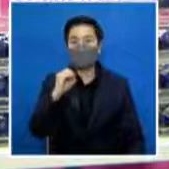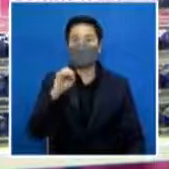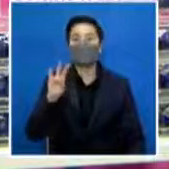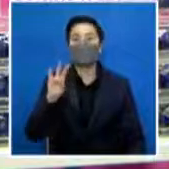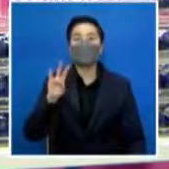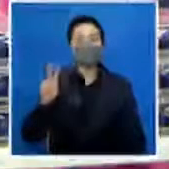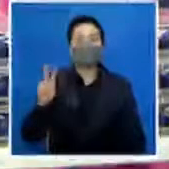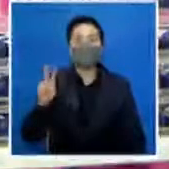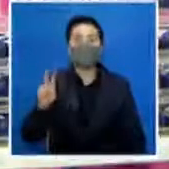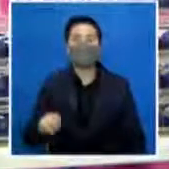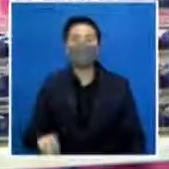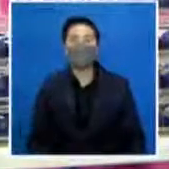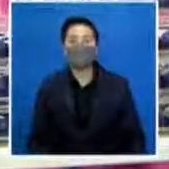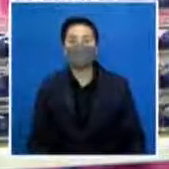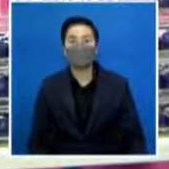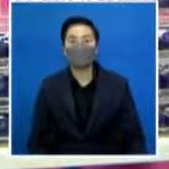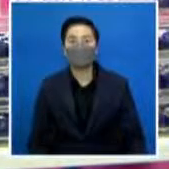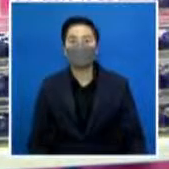5351072